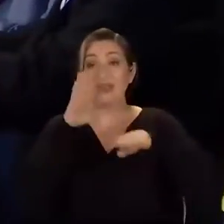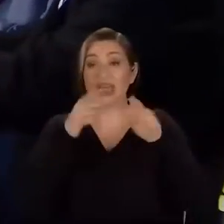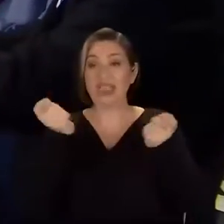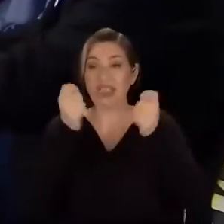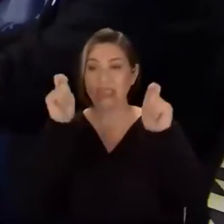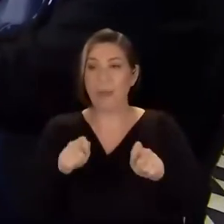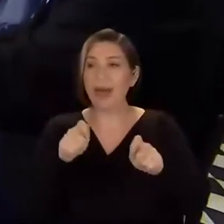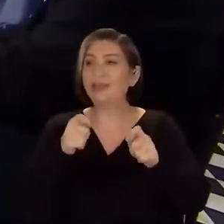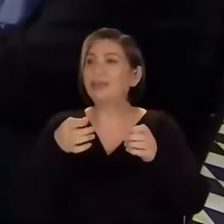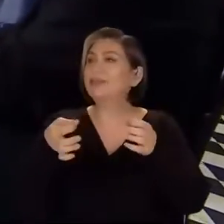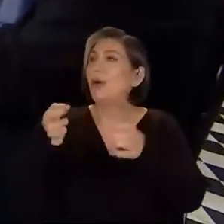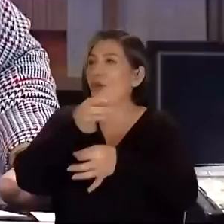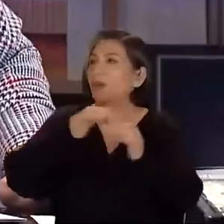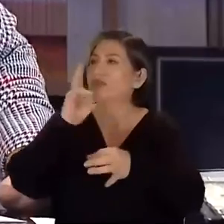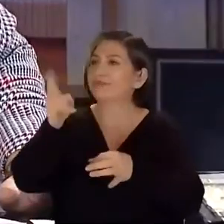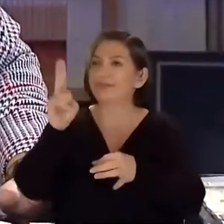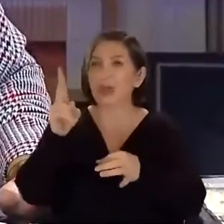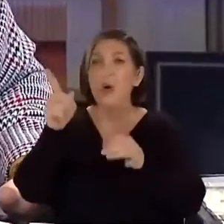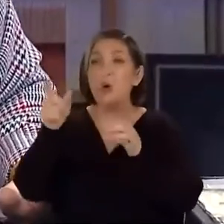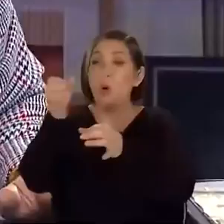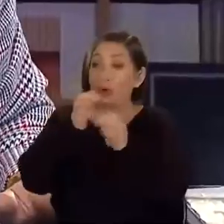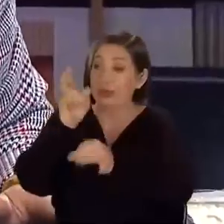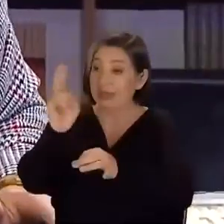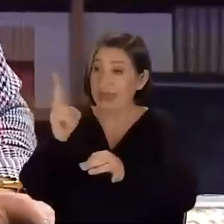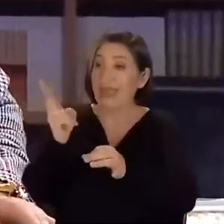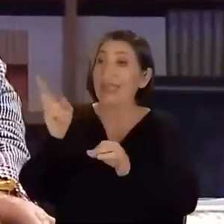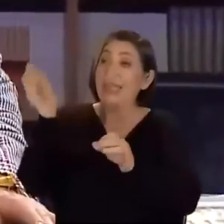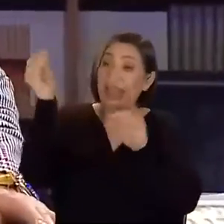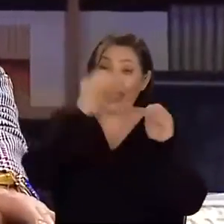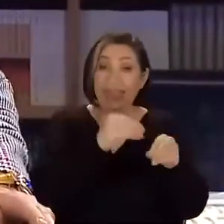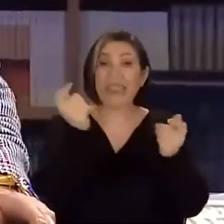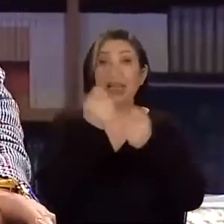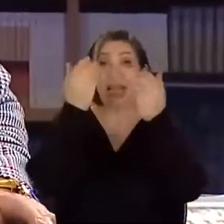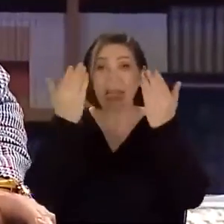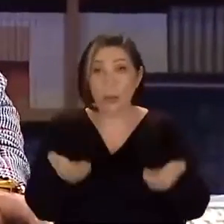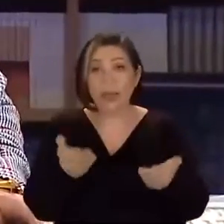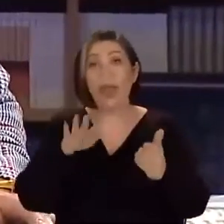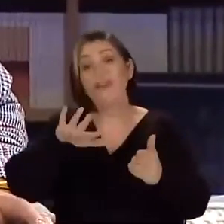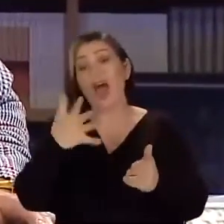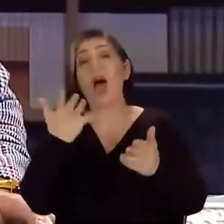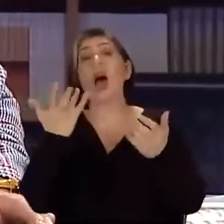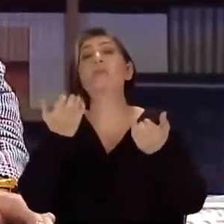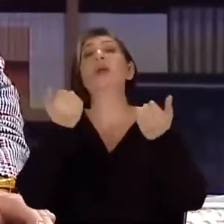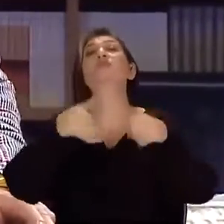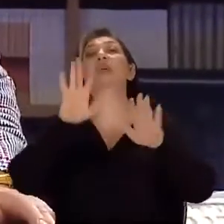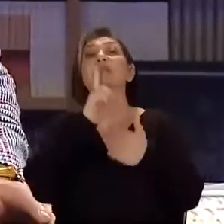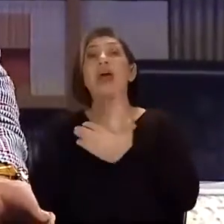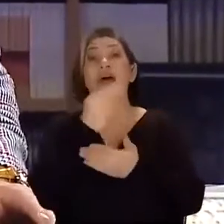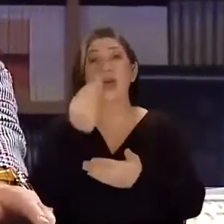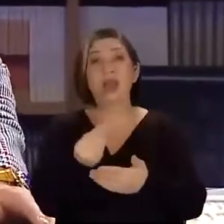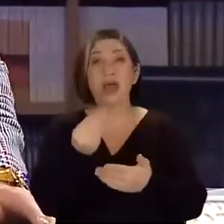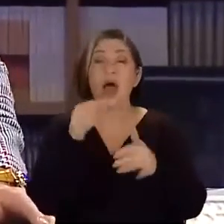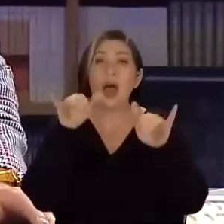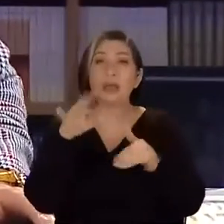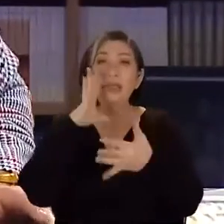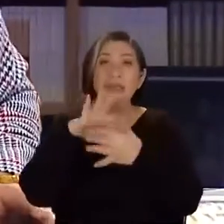yapan prodüksiyon şirketleri ve televizyonlarda o prodüksiyon şirketlerinin getirdiği işleri kabul edenler ya da alınıp alınmayacağına karar verenler